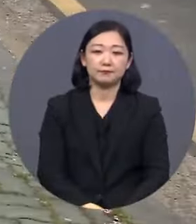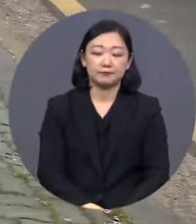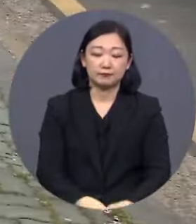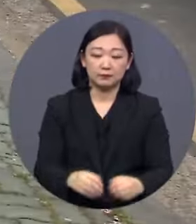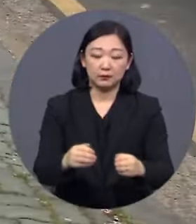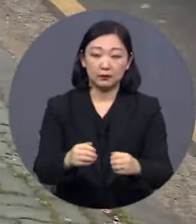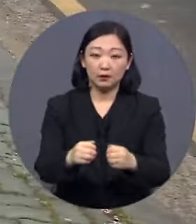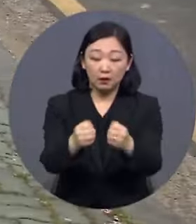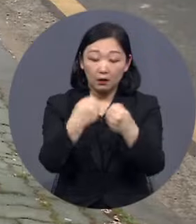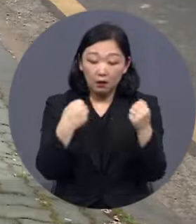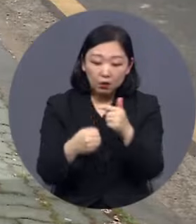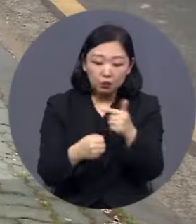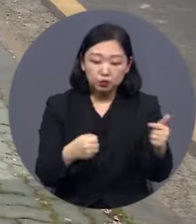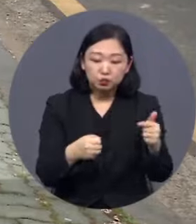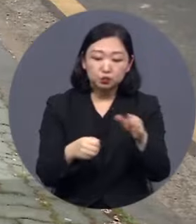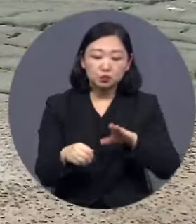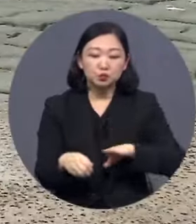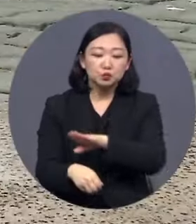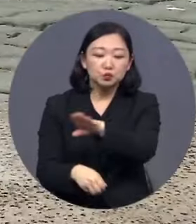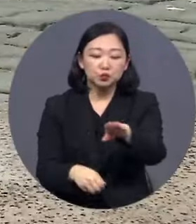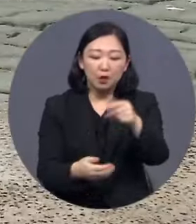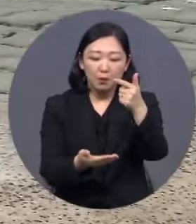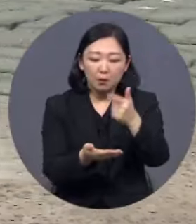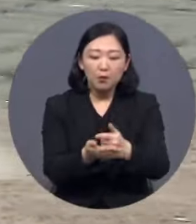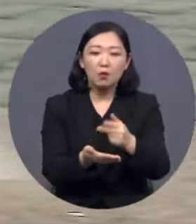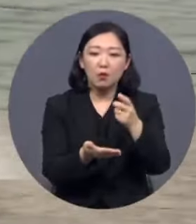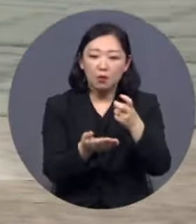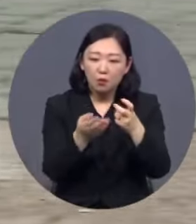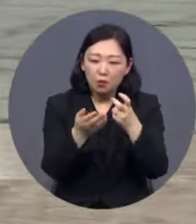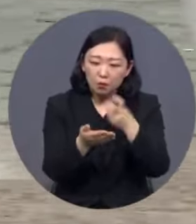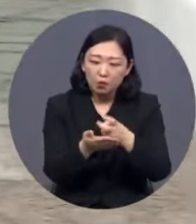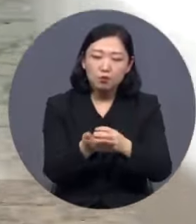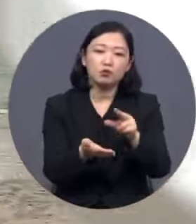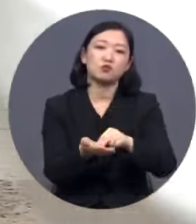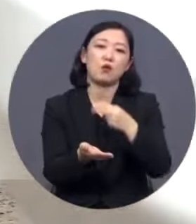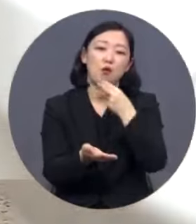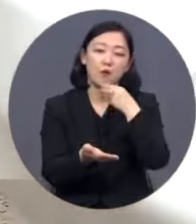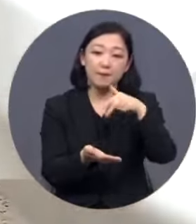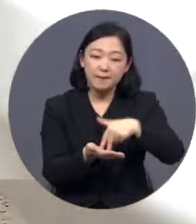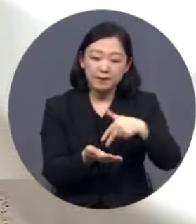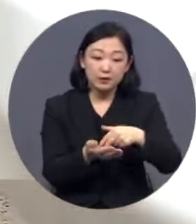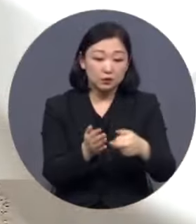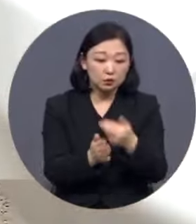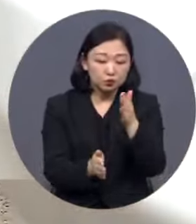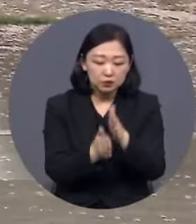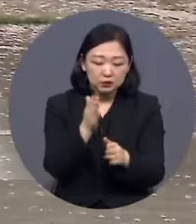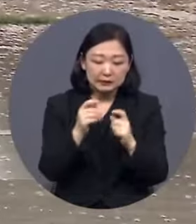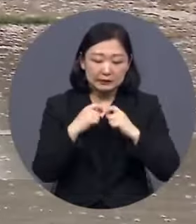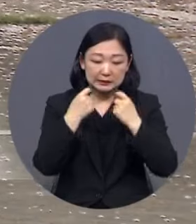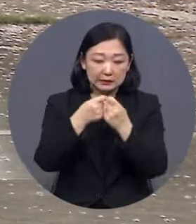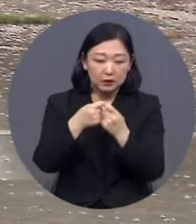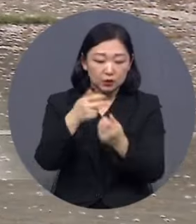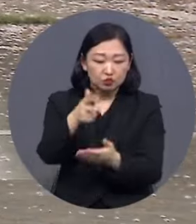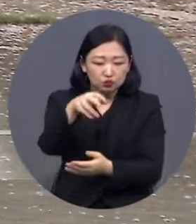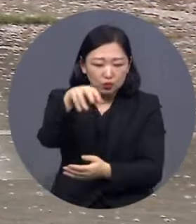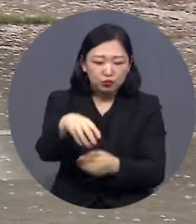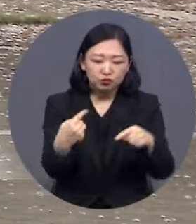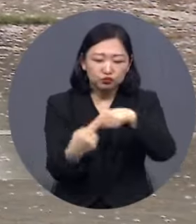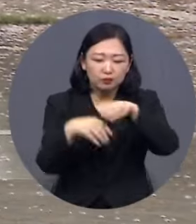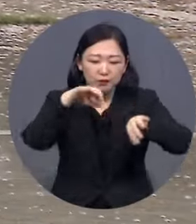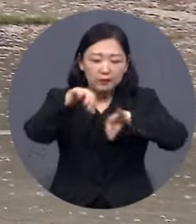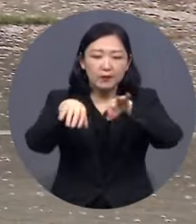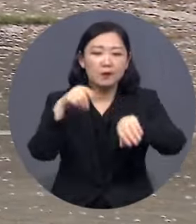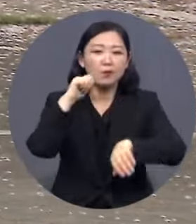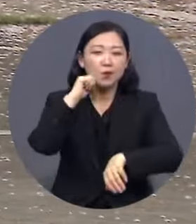가구점 측은 뒤편에 진입로가 있어 법적으로 문제가 없다는 입장. 제주시도 사유지안의 주차장이라 운영에는 개입할 수